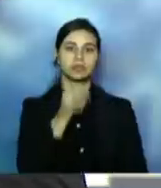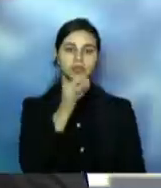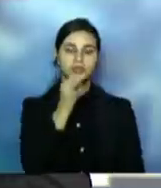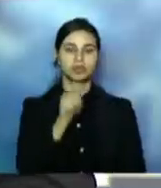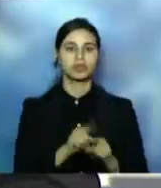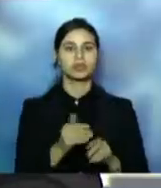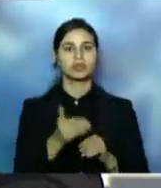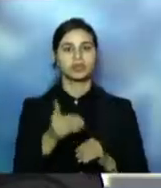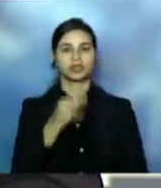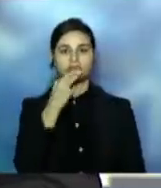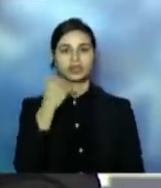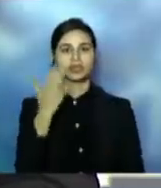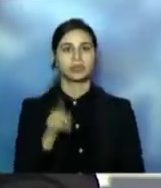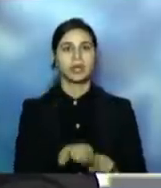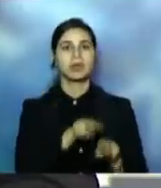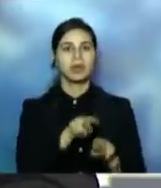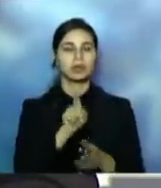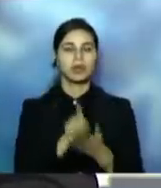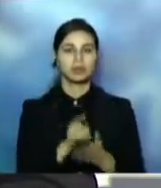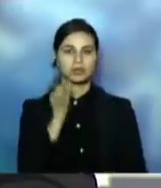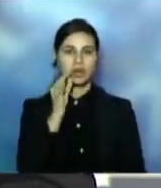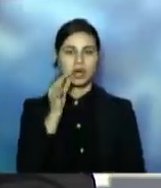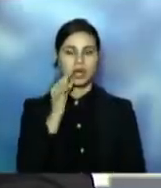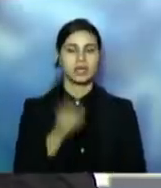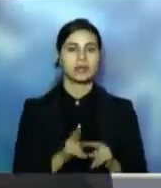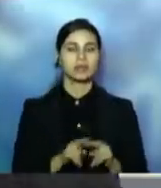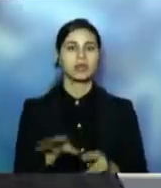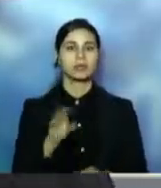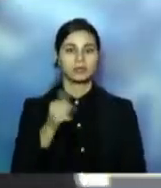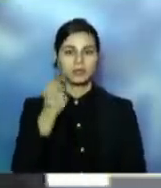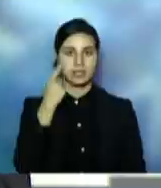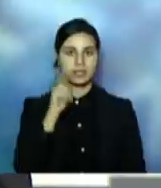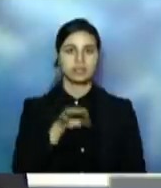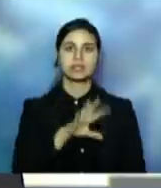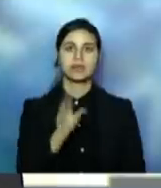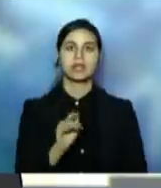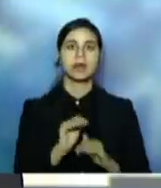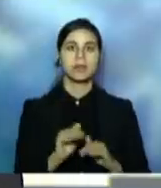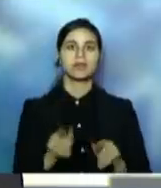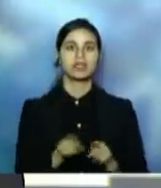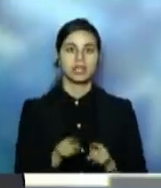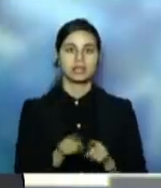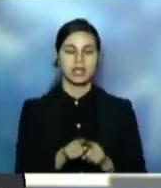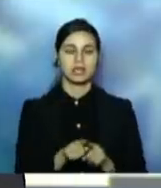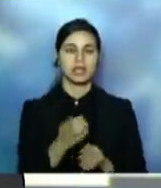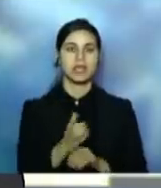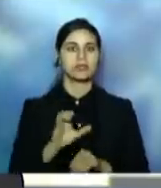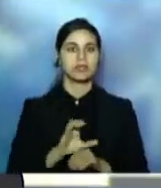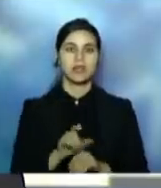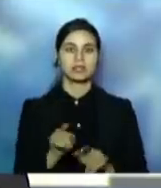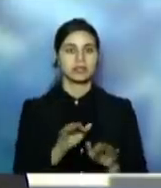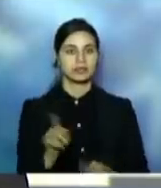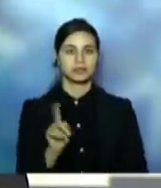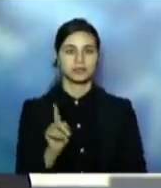დატვირთვის შემდეგ გაკონტროლებულ იქნა სისხლში შაქარი, იმიტომ რომ მოგეხსენებათ ყველა ბავშვი ერთნაირად დატვირთვაზე არ